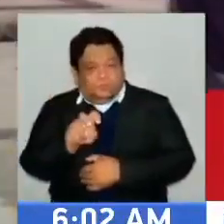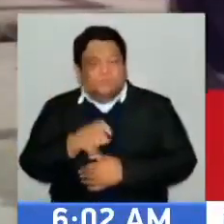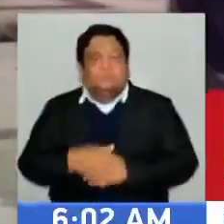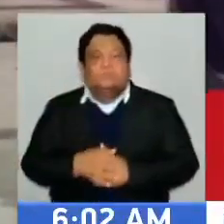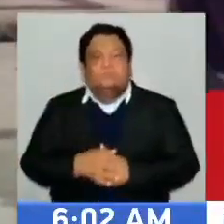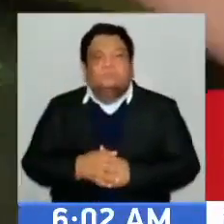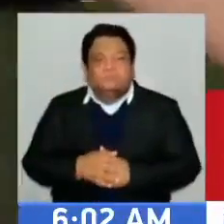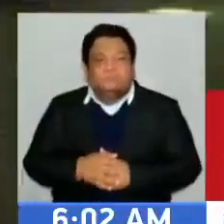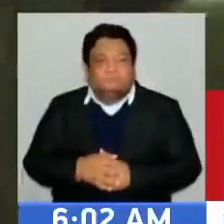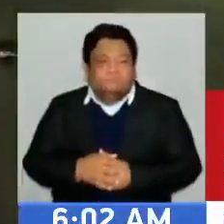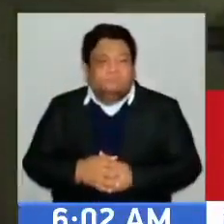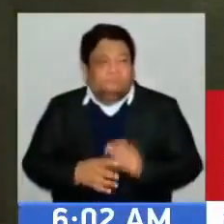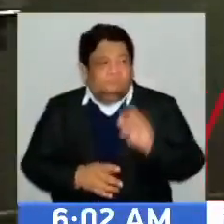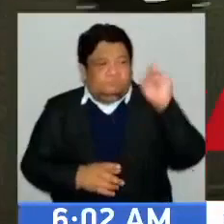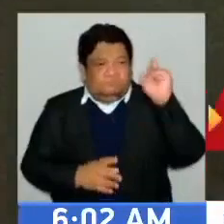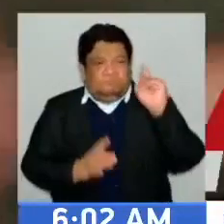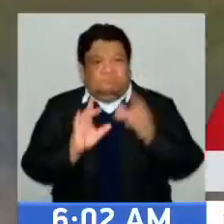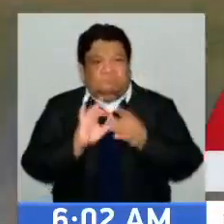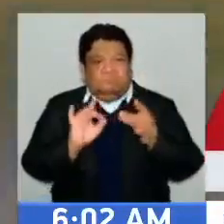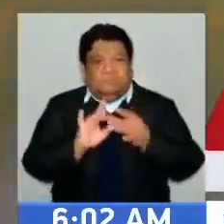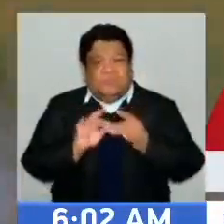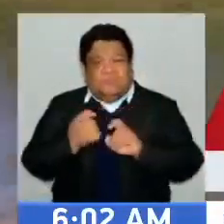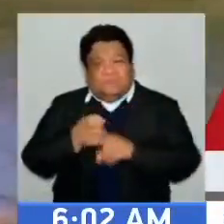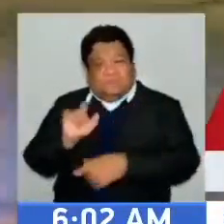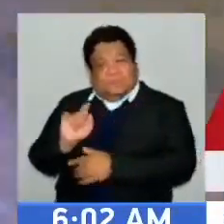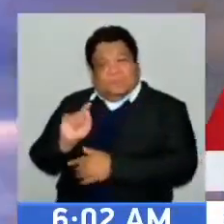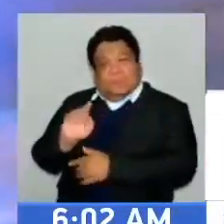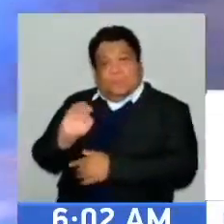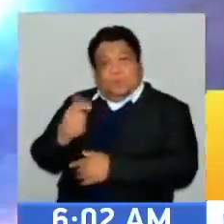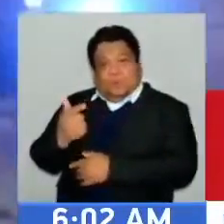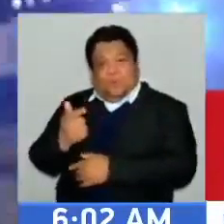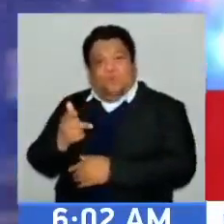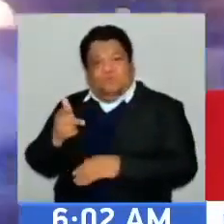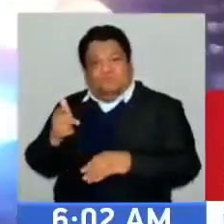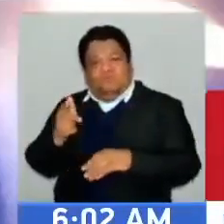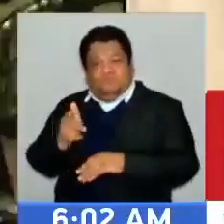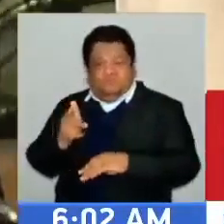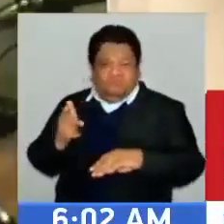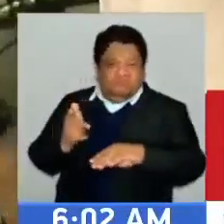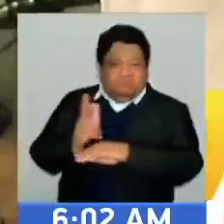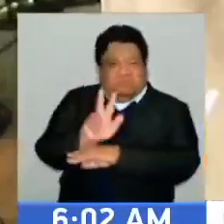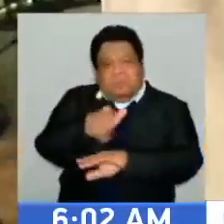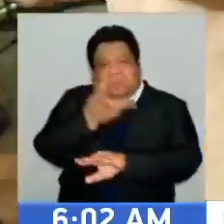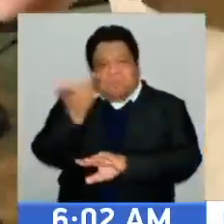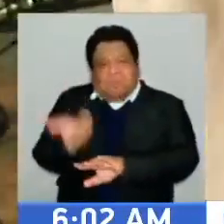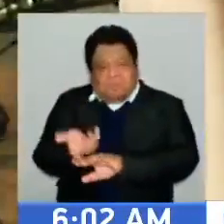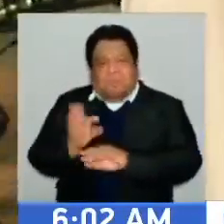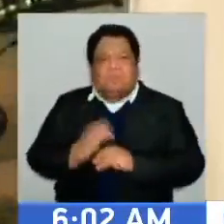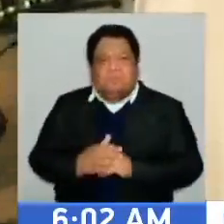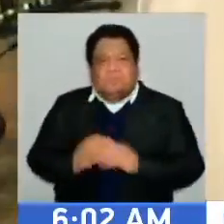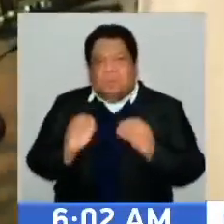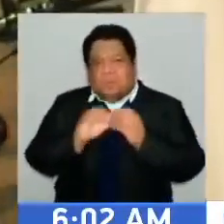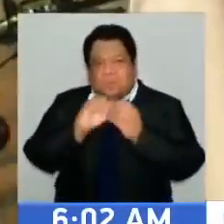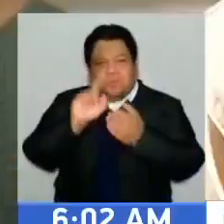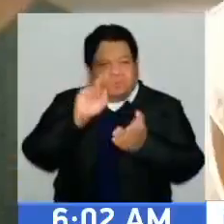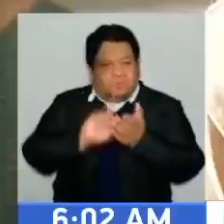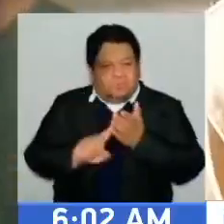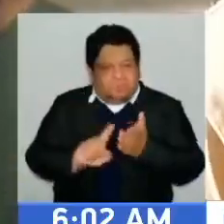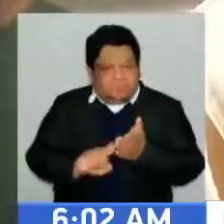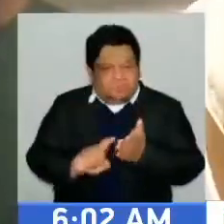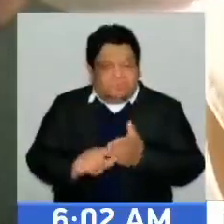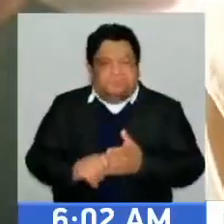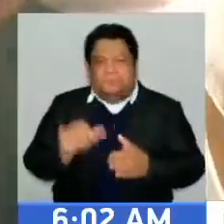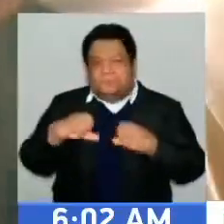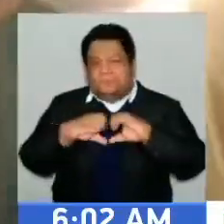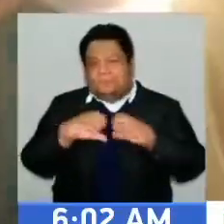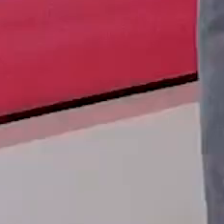Timog. Bigla siyang iniwasan nun, kaya sila tumaob. Patuloy ang investigasyon sa aksidente. Ito ang unang balita ni Kuwahe para sa GMA